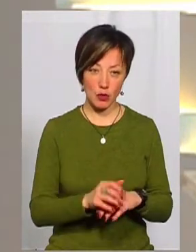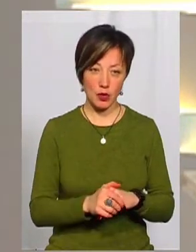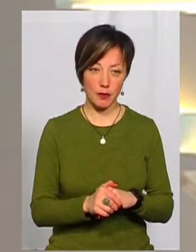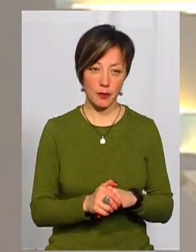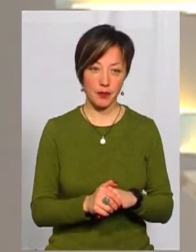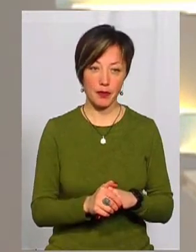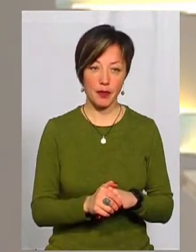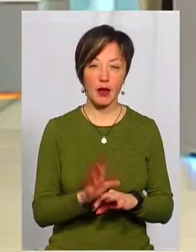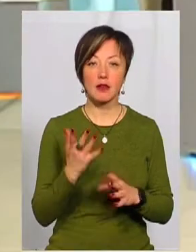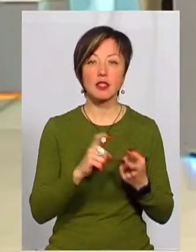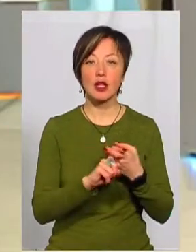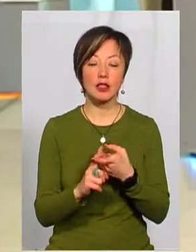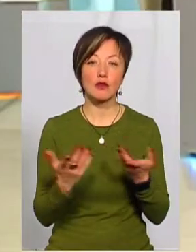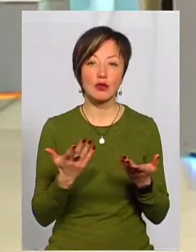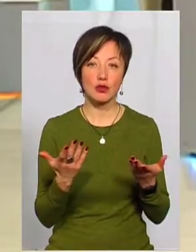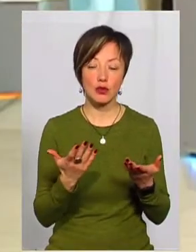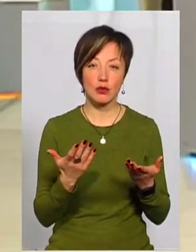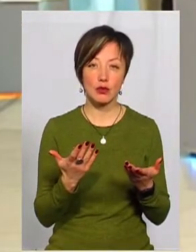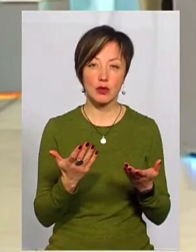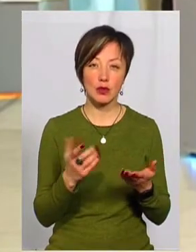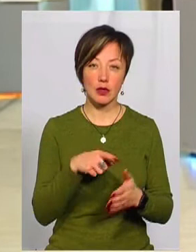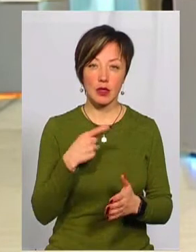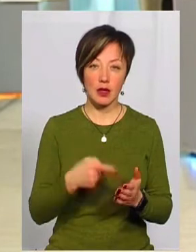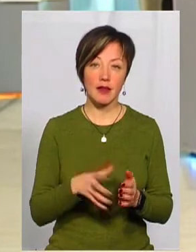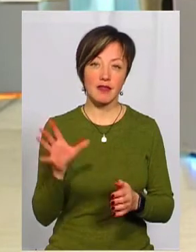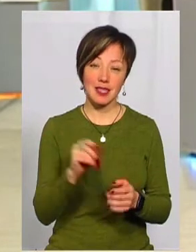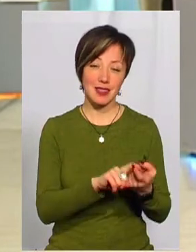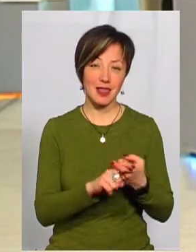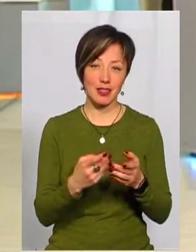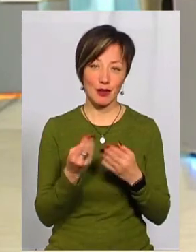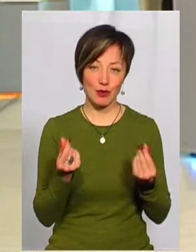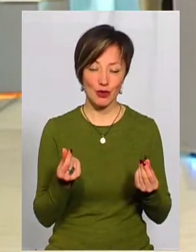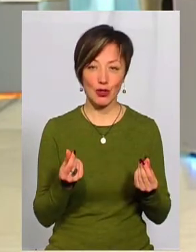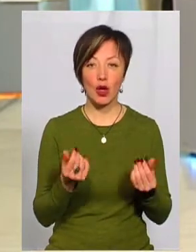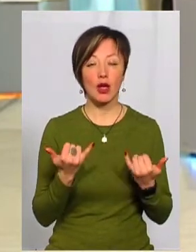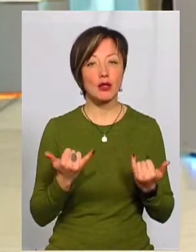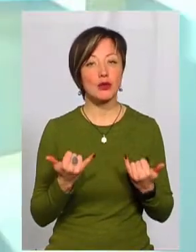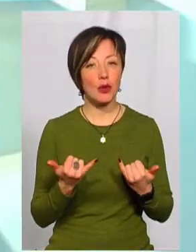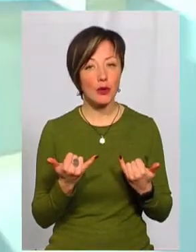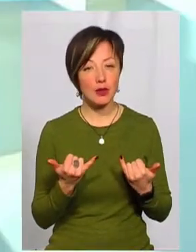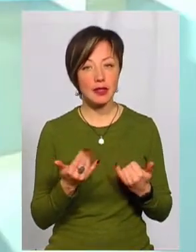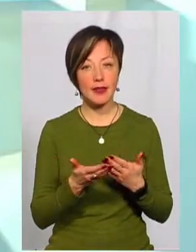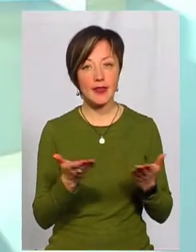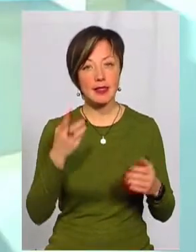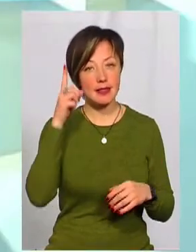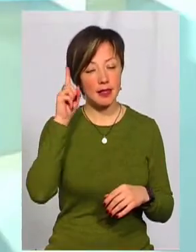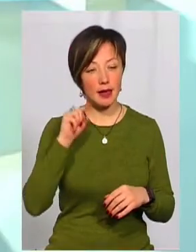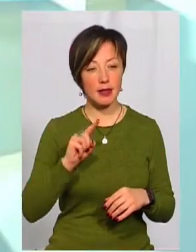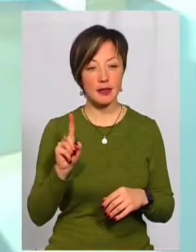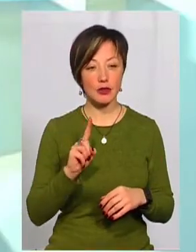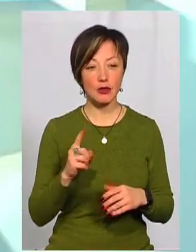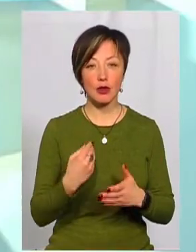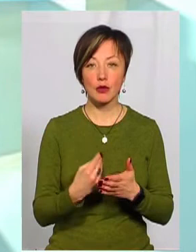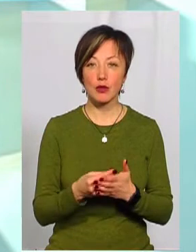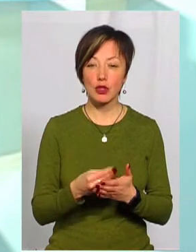ж тролейбуси, від чого це буде залежати? Ну, звичайно, все залежить від бюджету. Сьогодні, ви знаєте, що